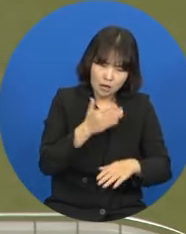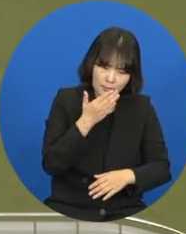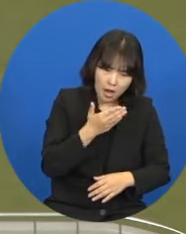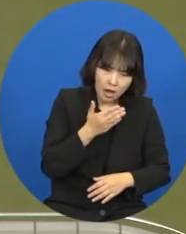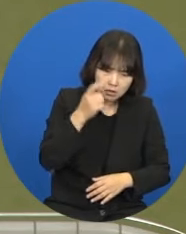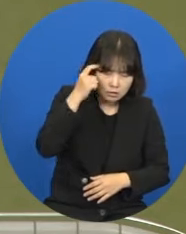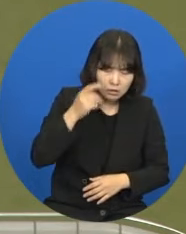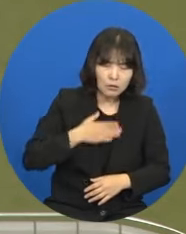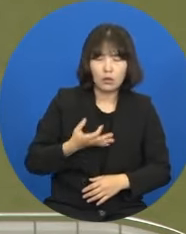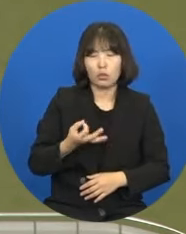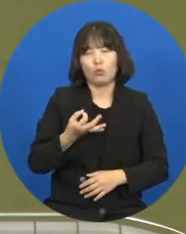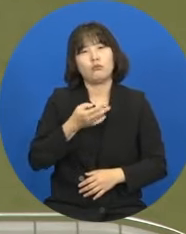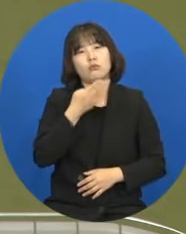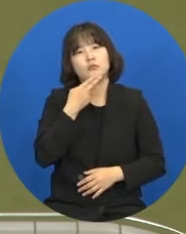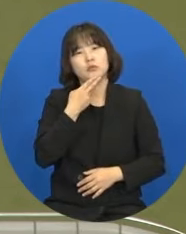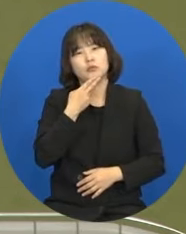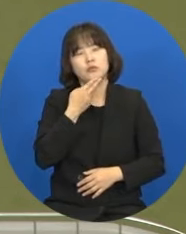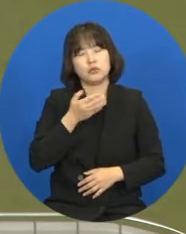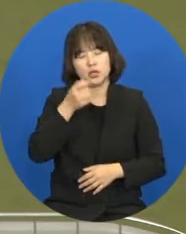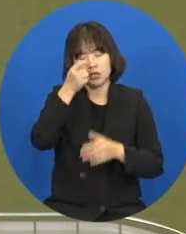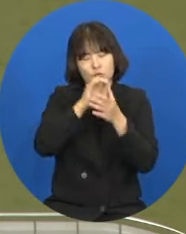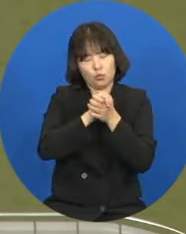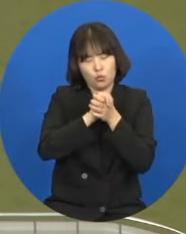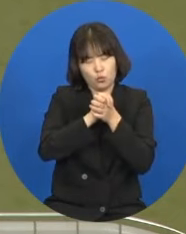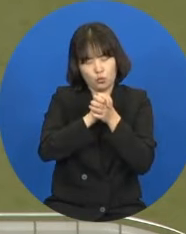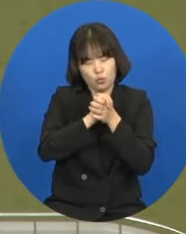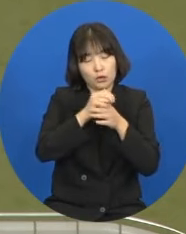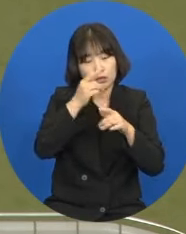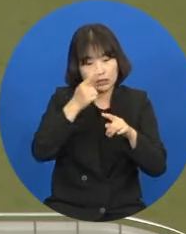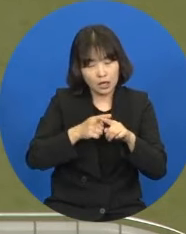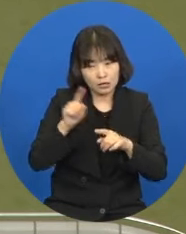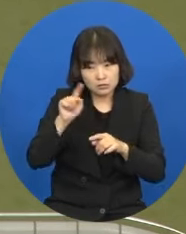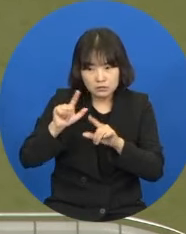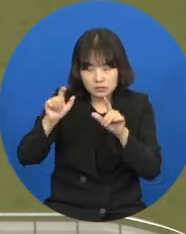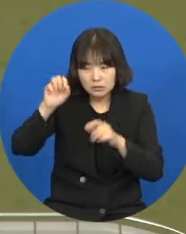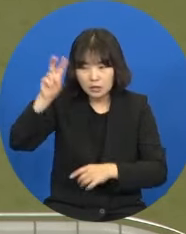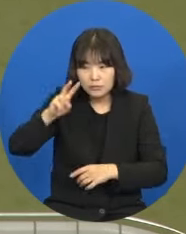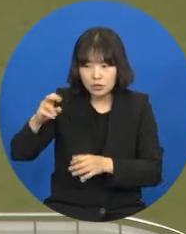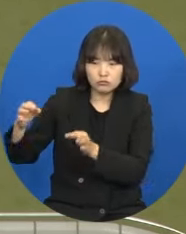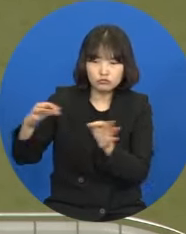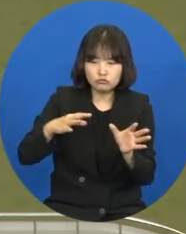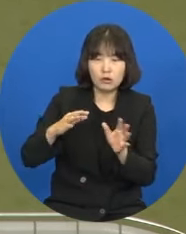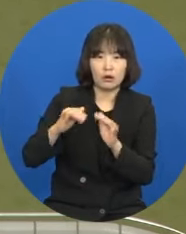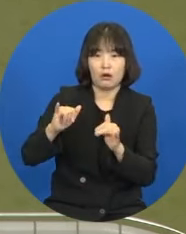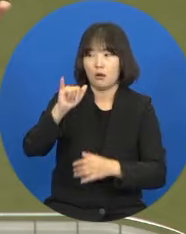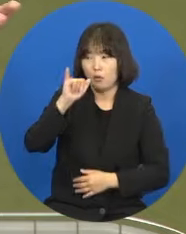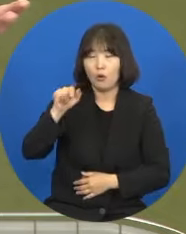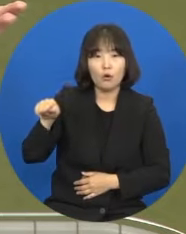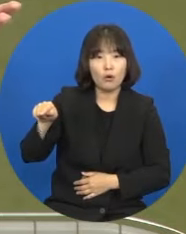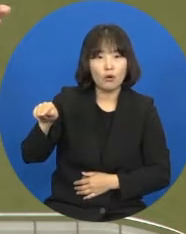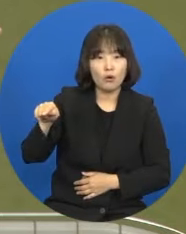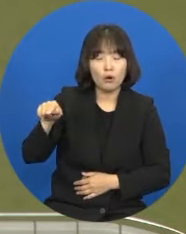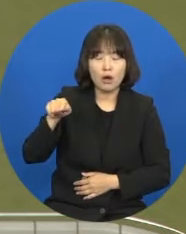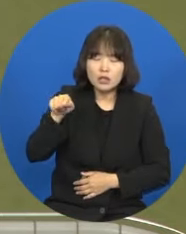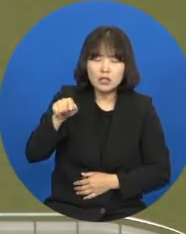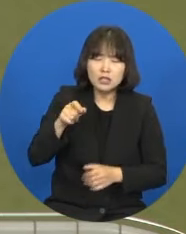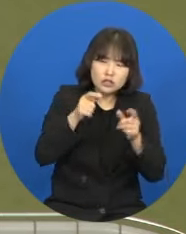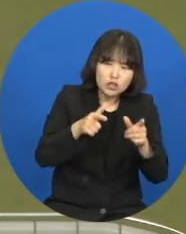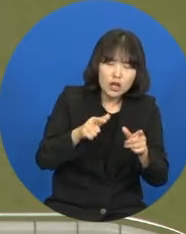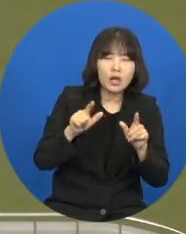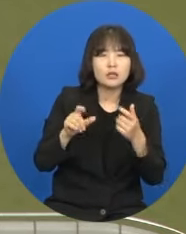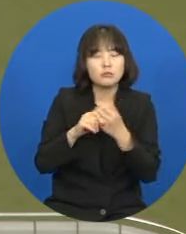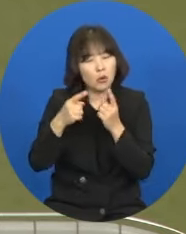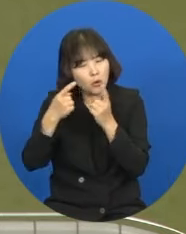것이죠 그렇게 기도를 하다가 오늘날 갑자기 기 투자자가 나타났어요 자 그러면 이것이 여러분 기회일까요 유혹일